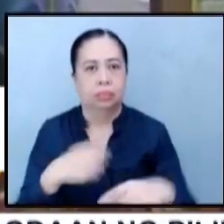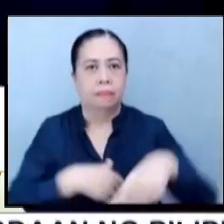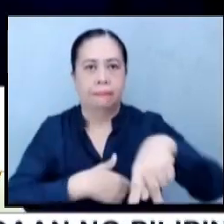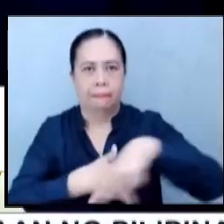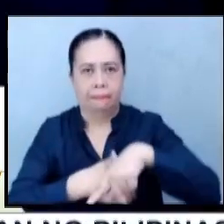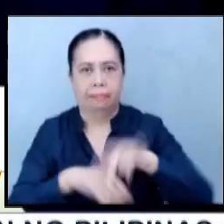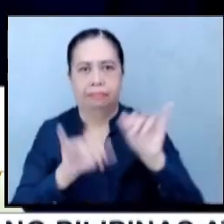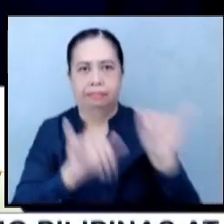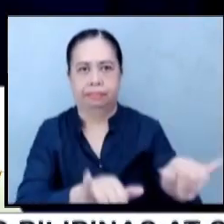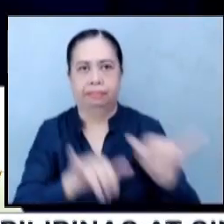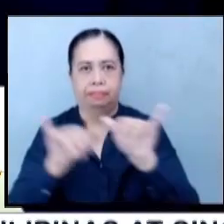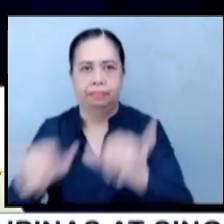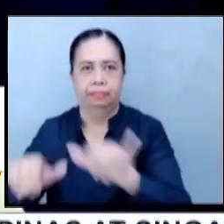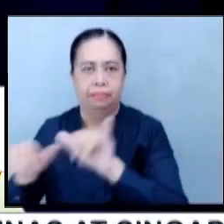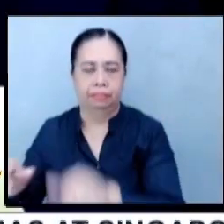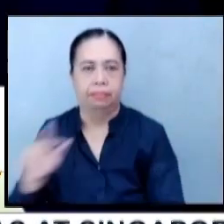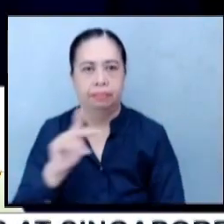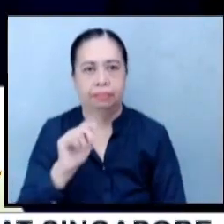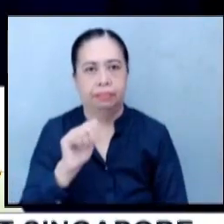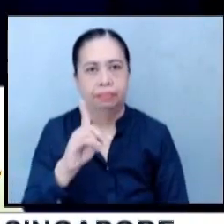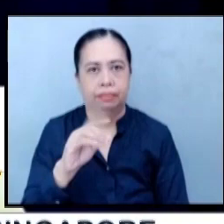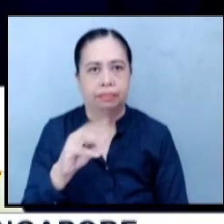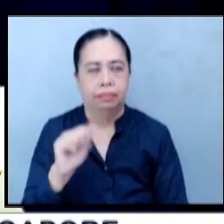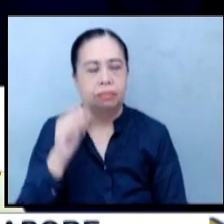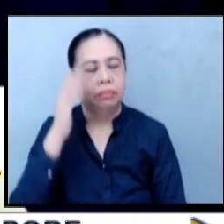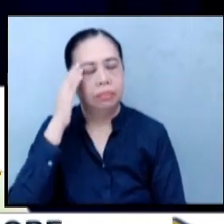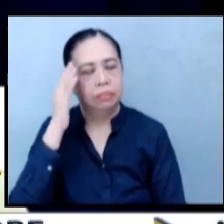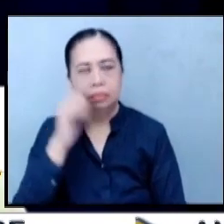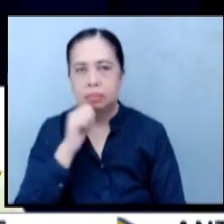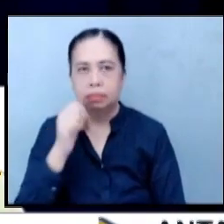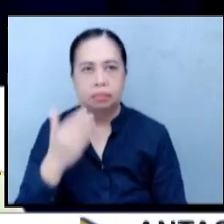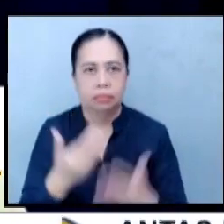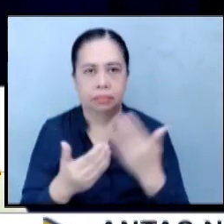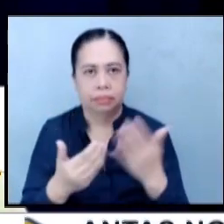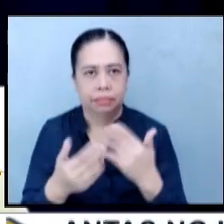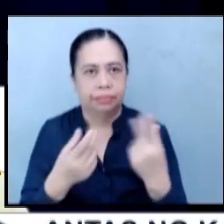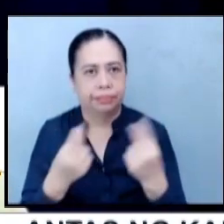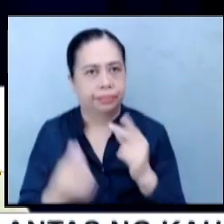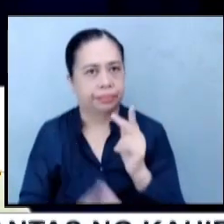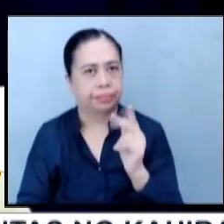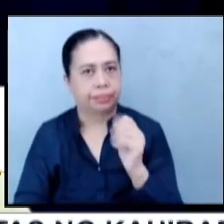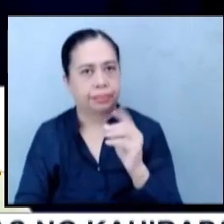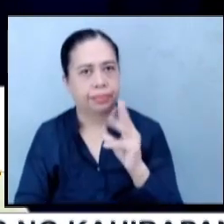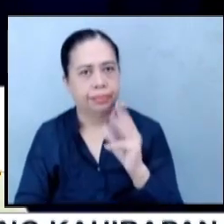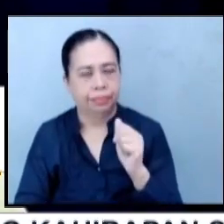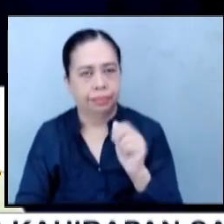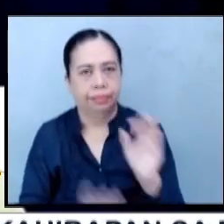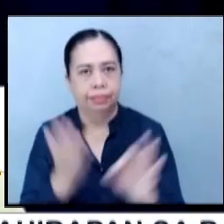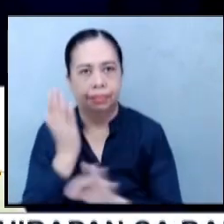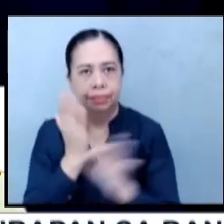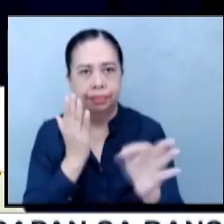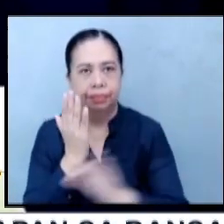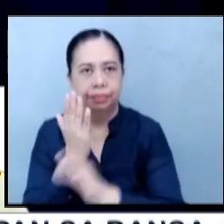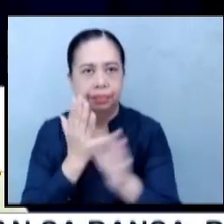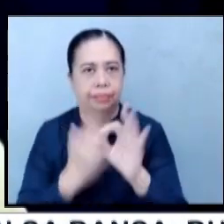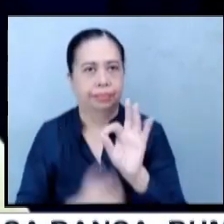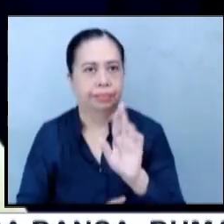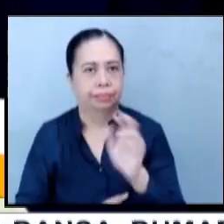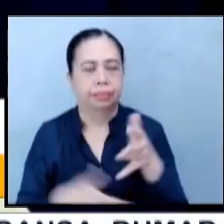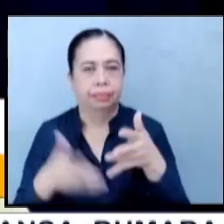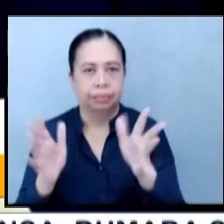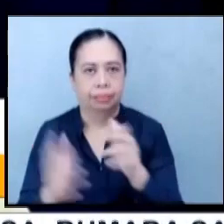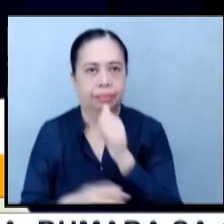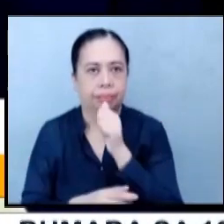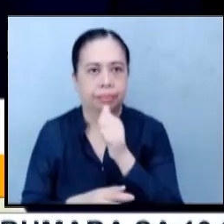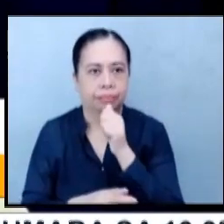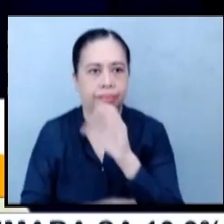kadiwa store. Of course, hindi ganun kadali yun, but we will also do kadiwa franchising. We will allow private sector operators or